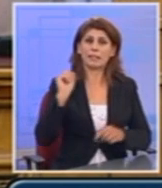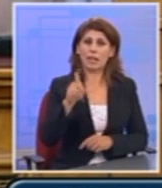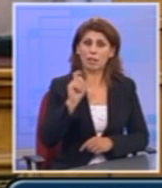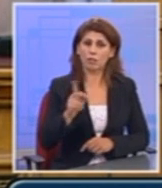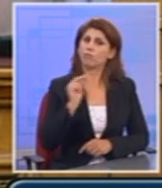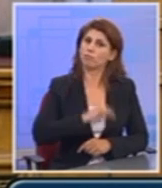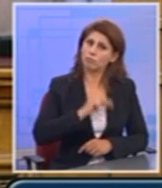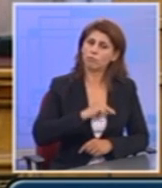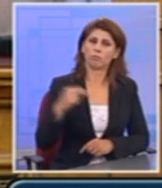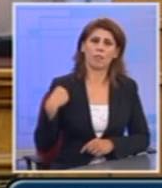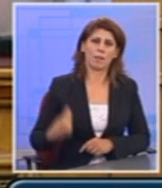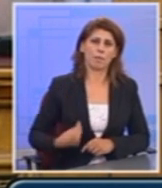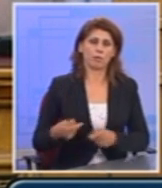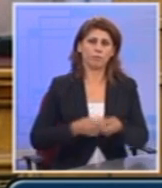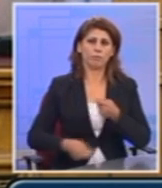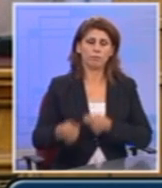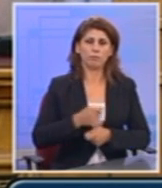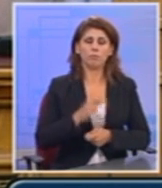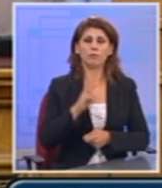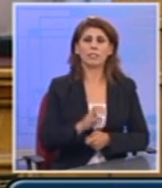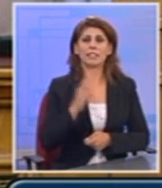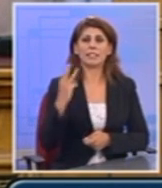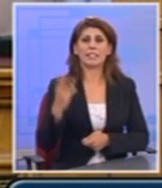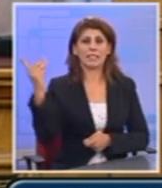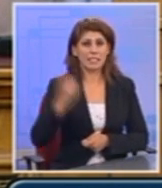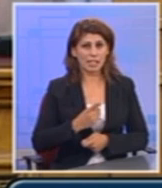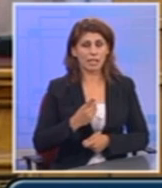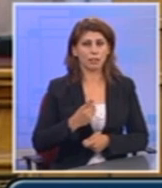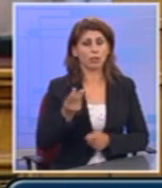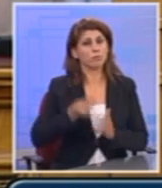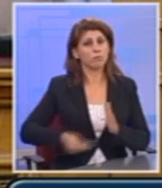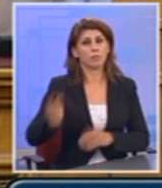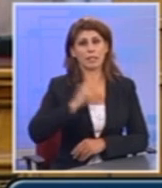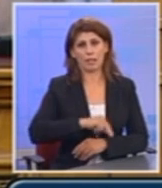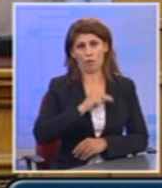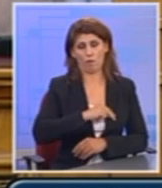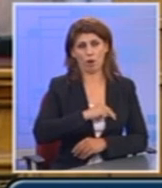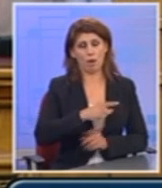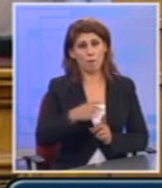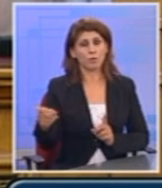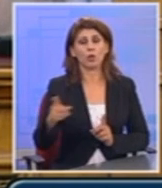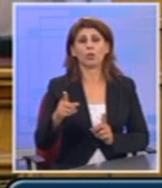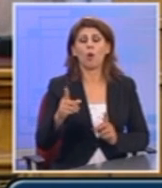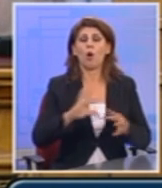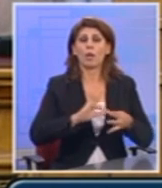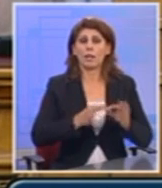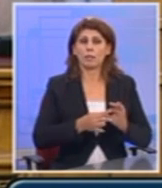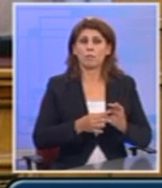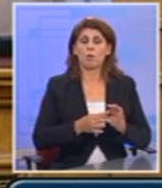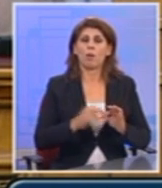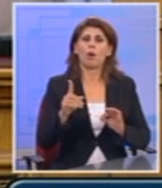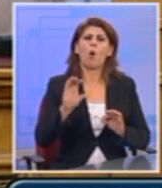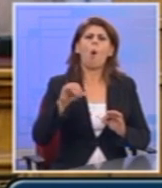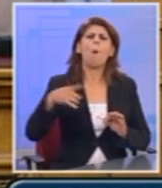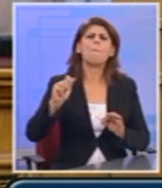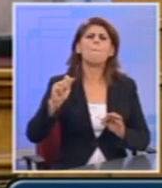κερδοφόρες δημόσιες επιχειρήσεις με το 33% της πλέον κερδοφόρας εξ αυτών του οργανισμού προγνωστικών αγώνων